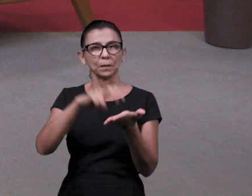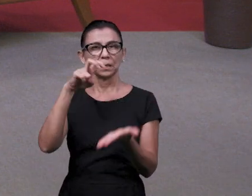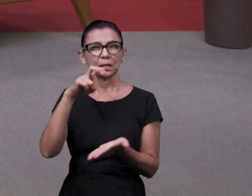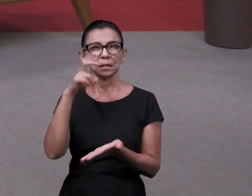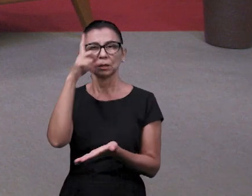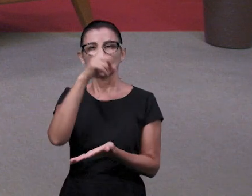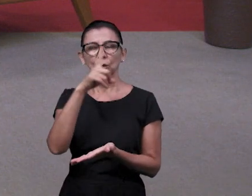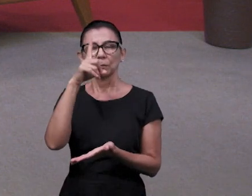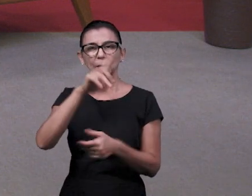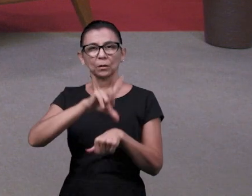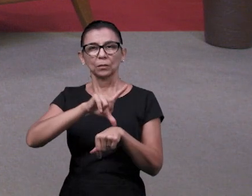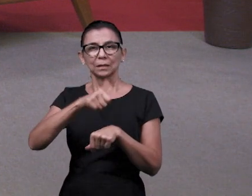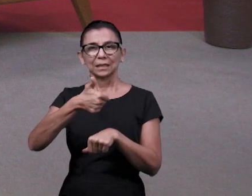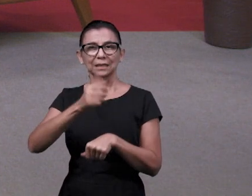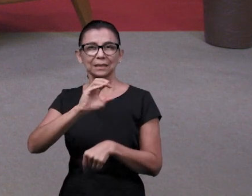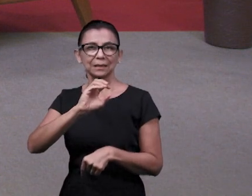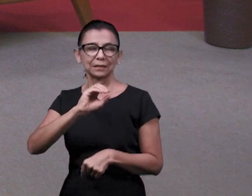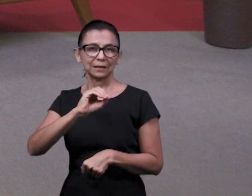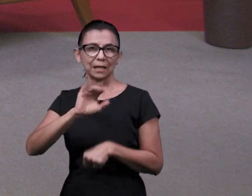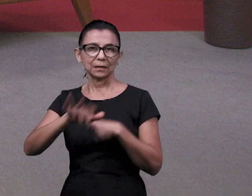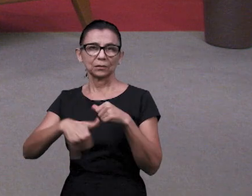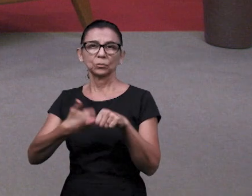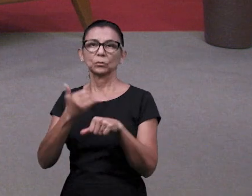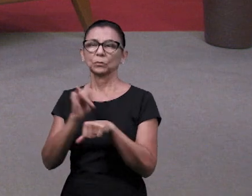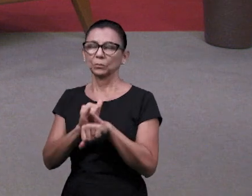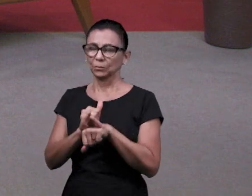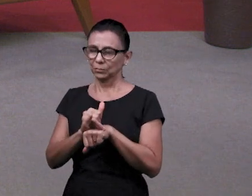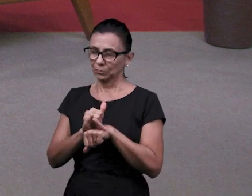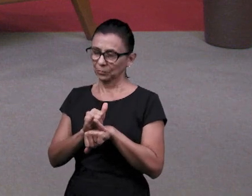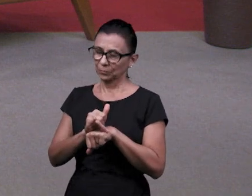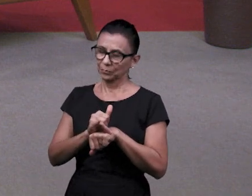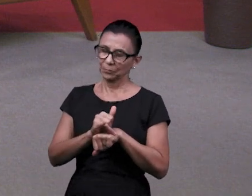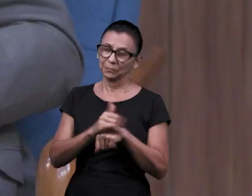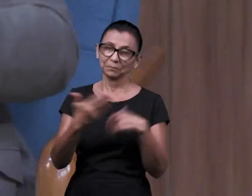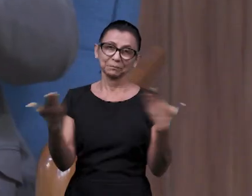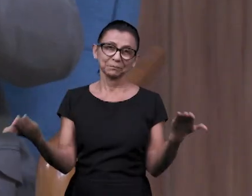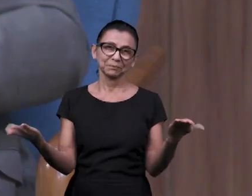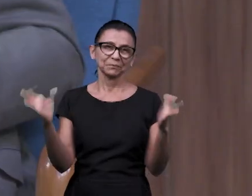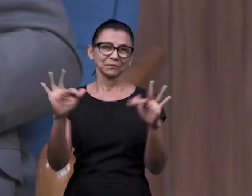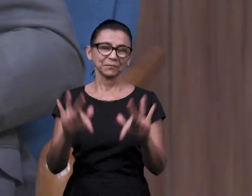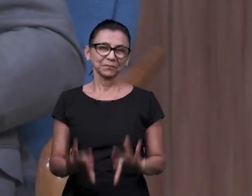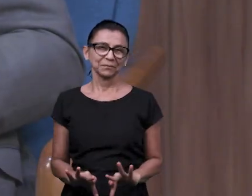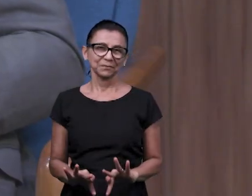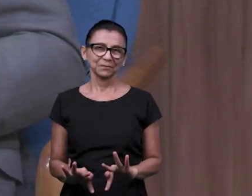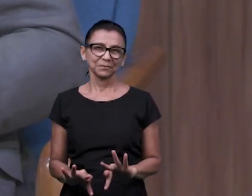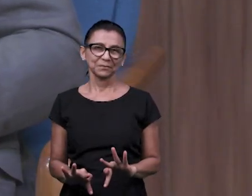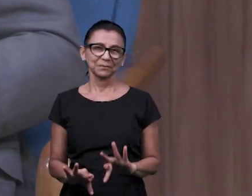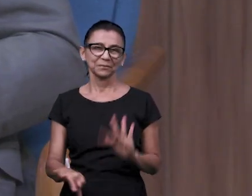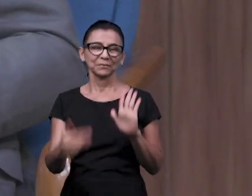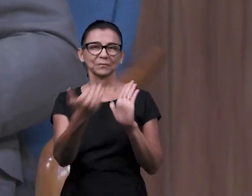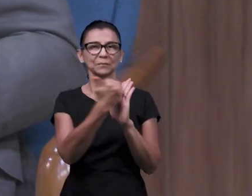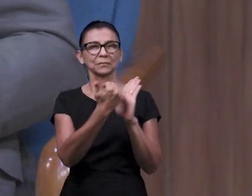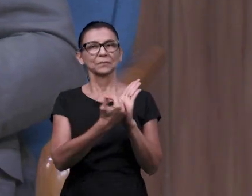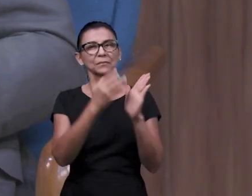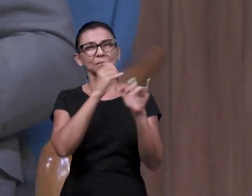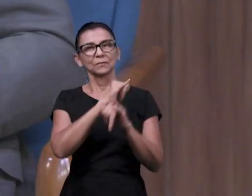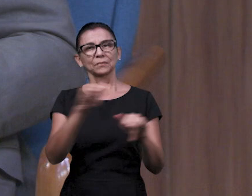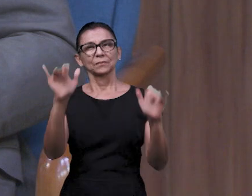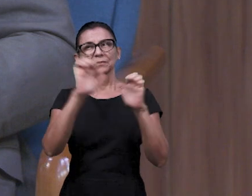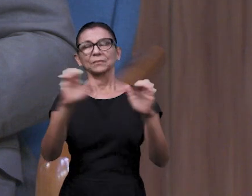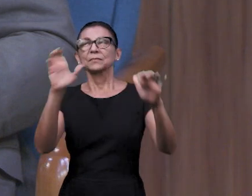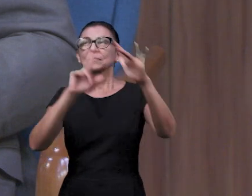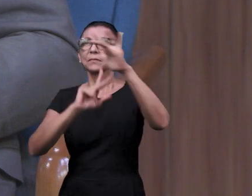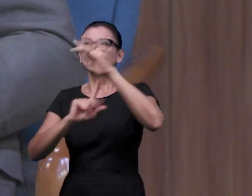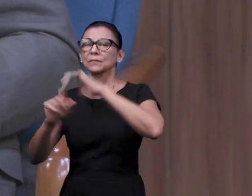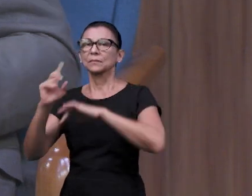très spéciale, l'école biblique dominicale, tous les dimanches à 10h du matin dans notre canal YouTube. Et ainsi, nous arrivons à la fin de cette édition de la promotion en